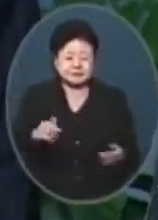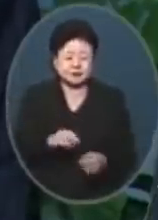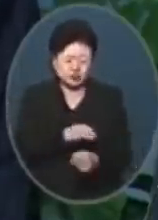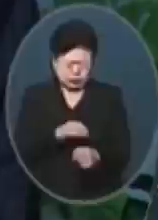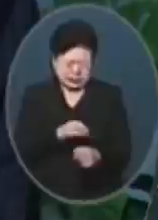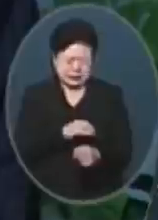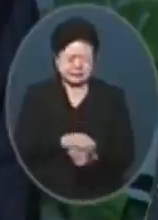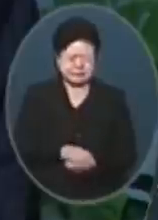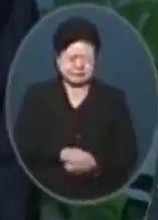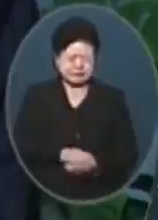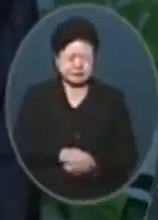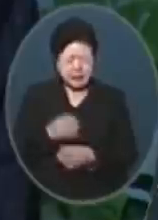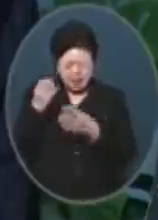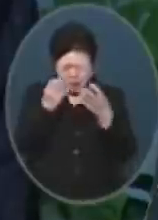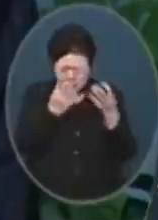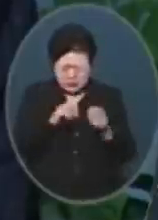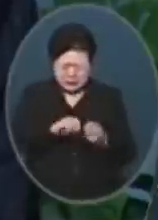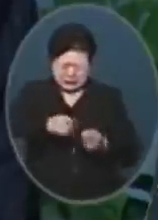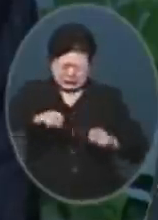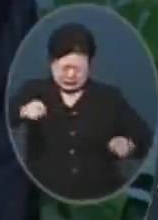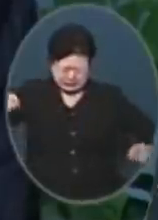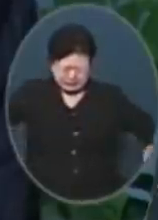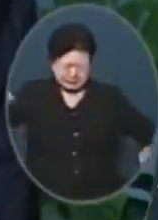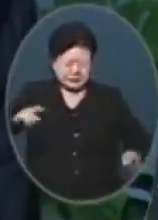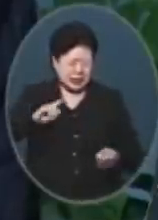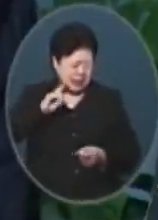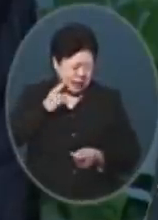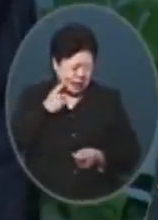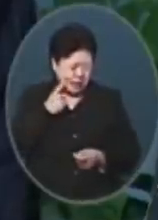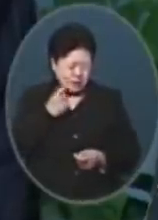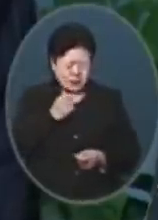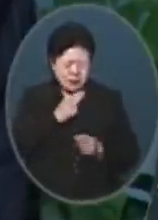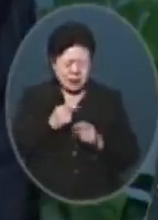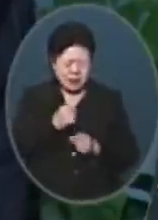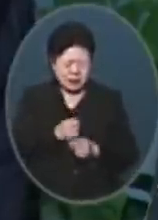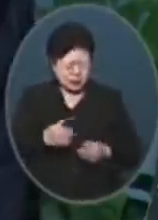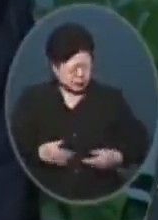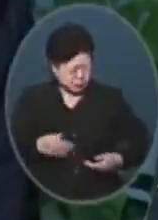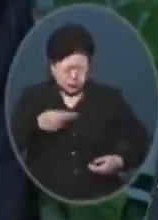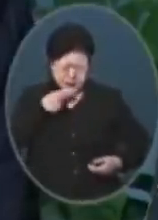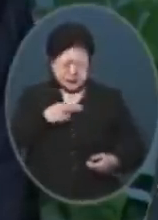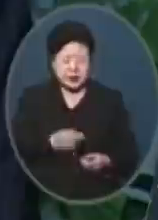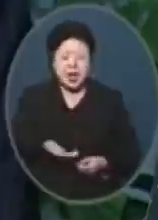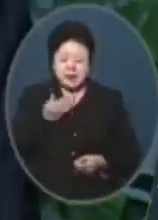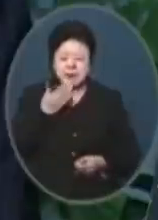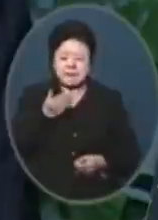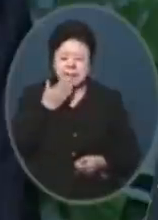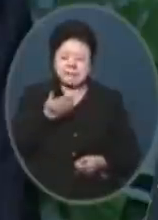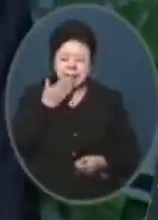돌봐달라니 복잡한 수식어를 구실 필요가 없습니다.